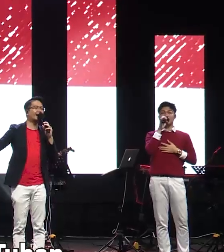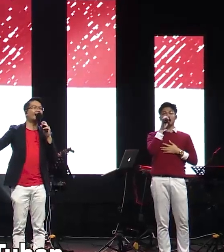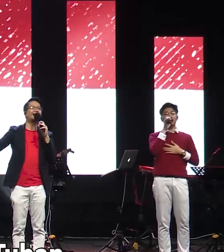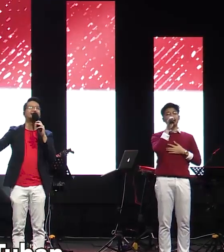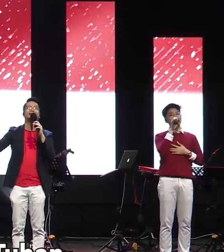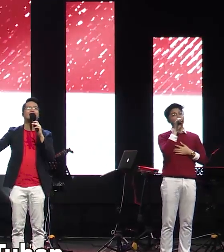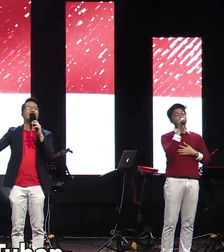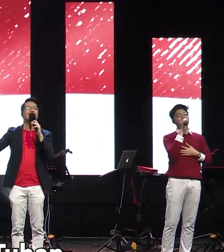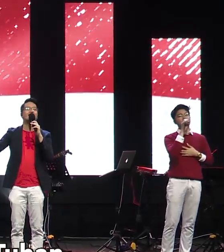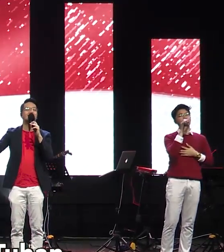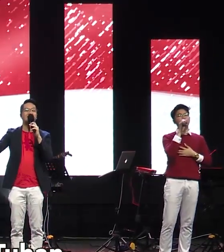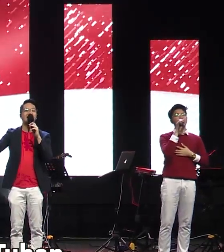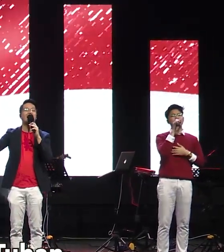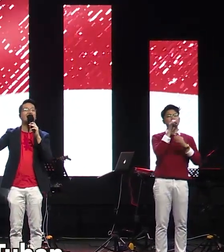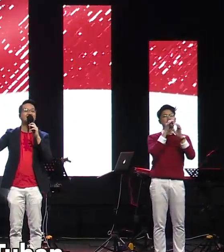Limpahkan